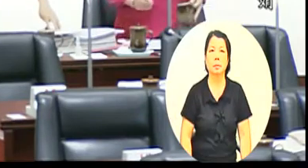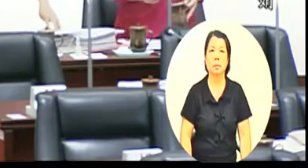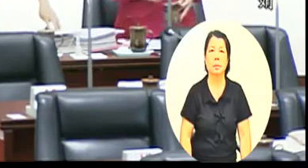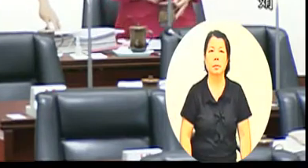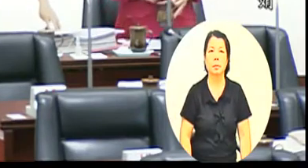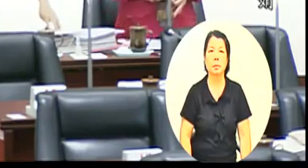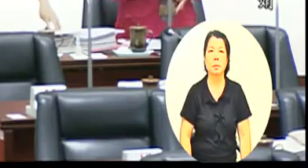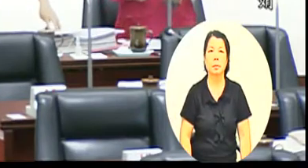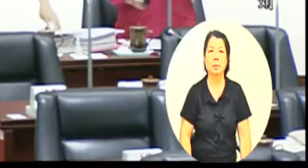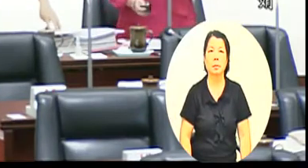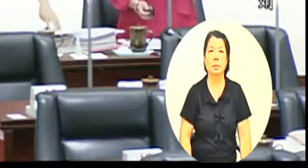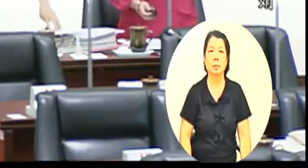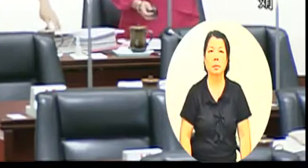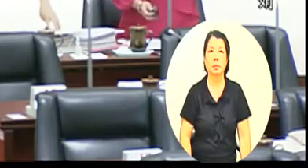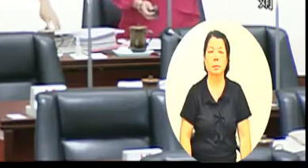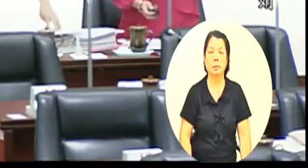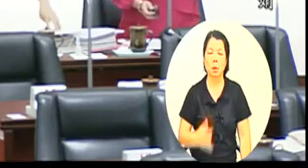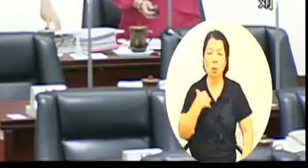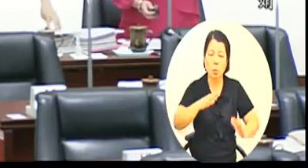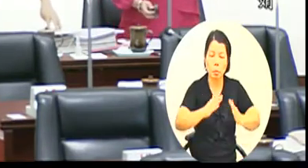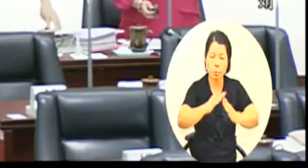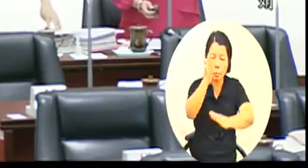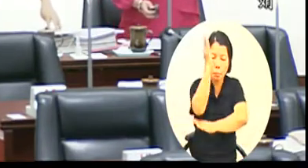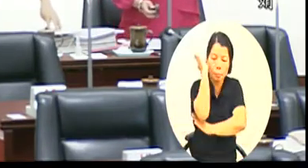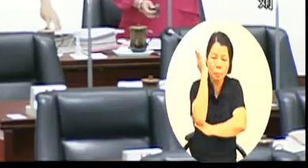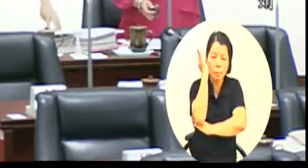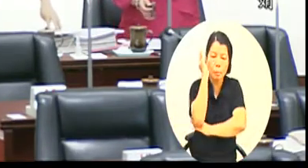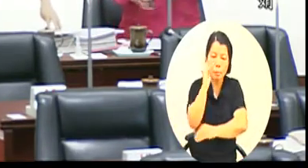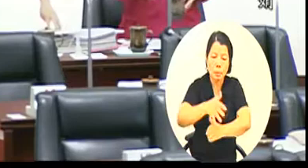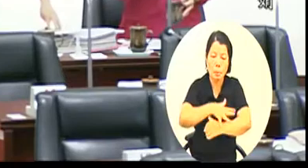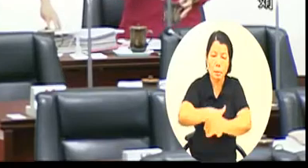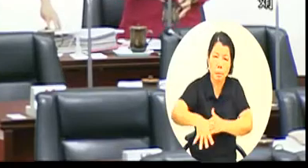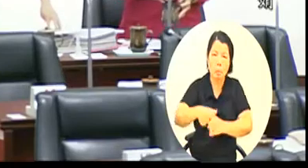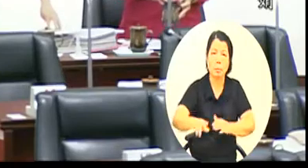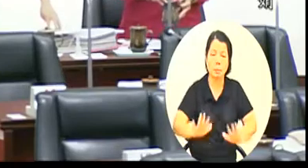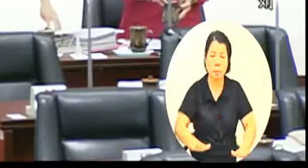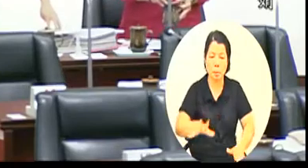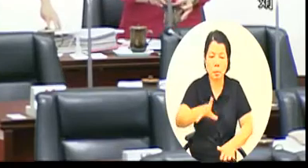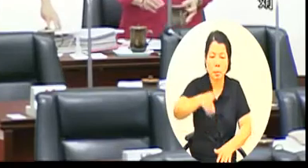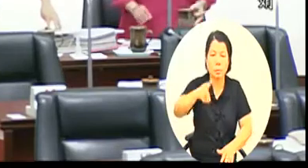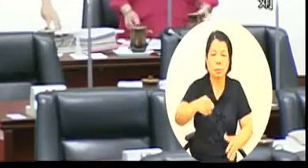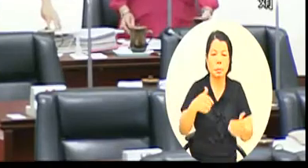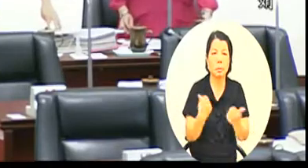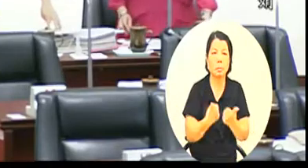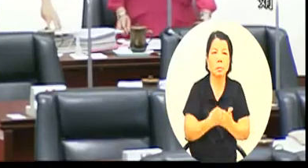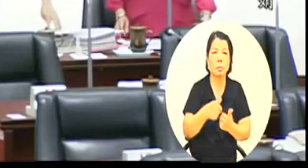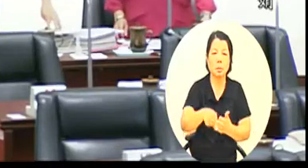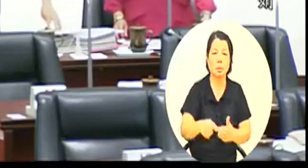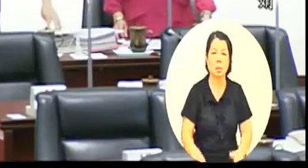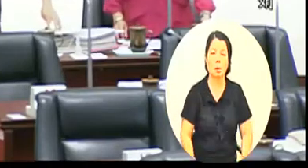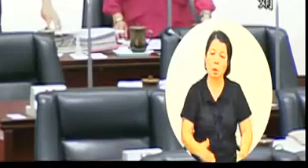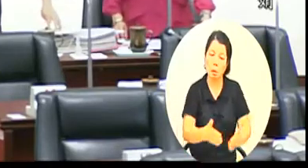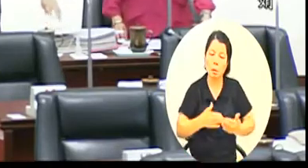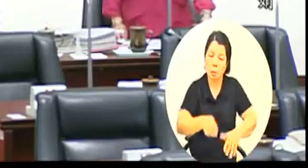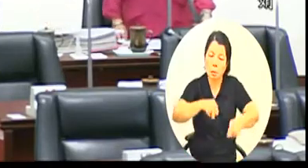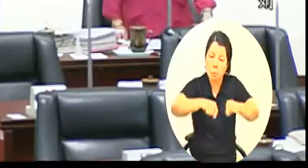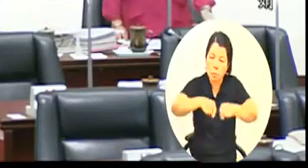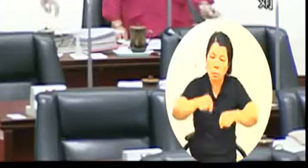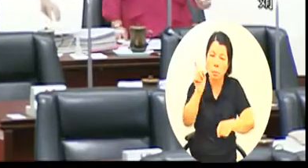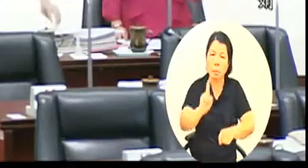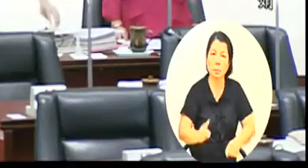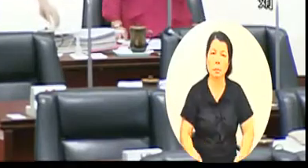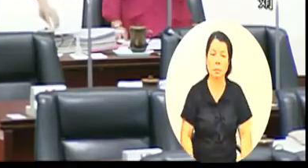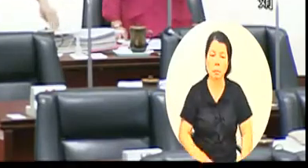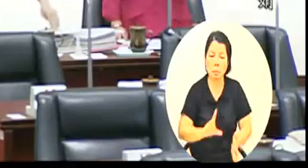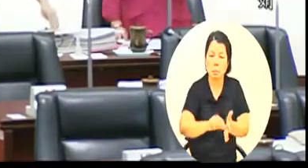在。这个我们府内啦，先不管其他委员，因为还今天第一次的会议，我们有没有什么样比较具体的计划，有没有一个时